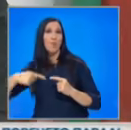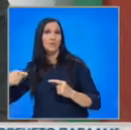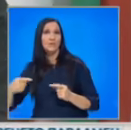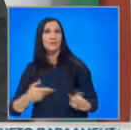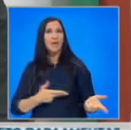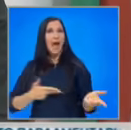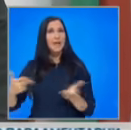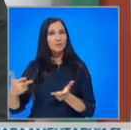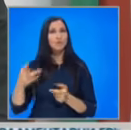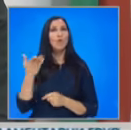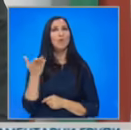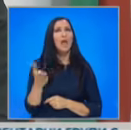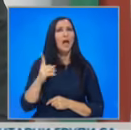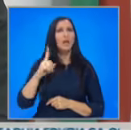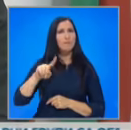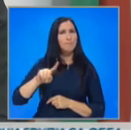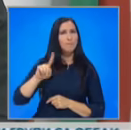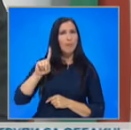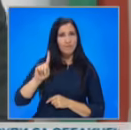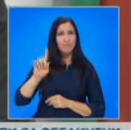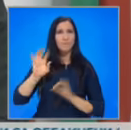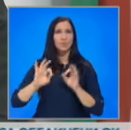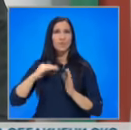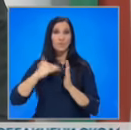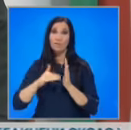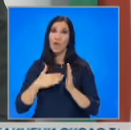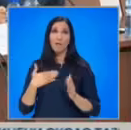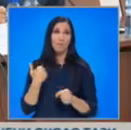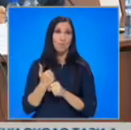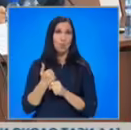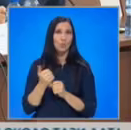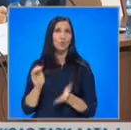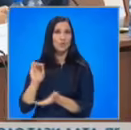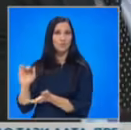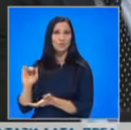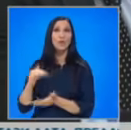износ. От тях едва 1,5% имат продуктивност над европейското ниво.